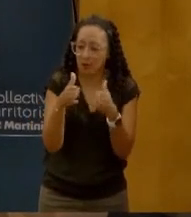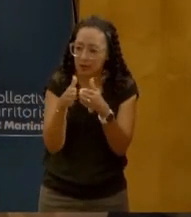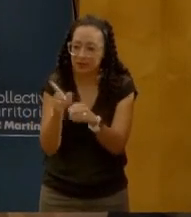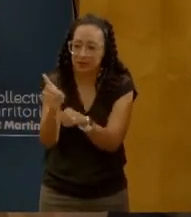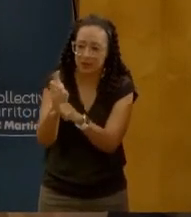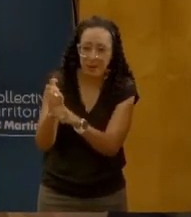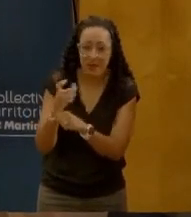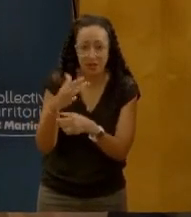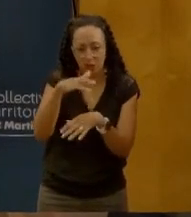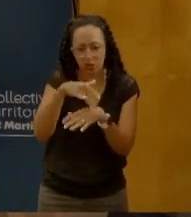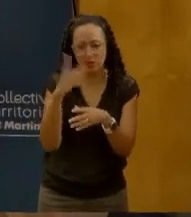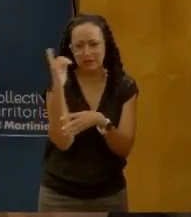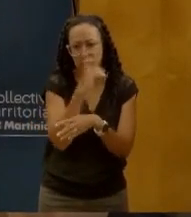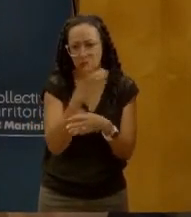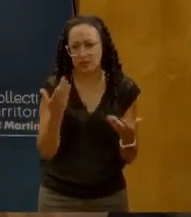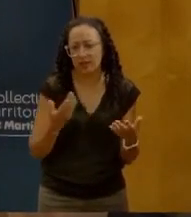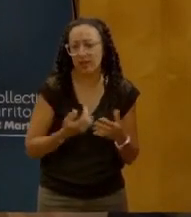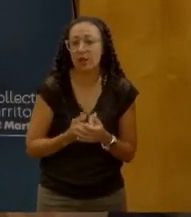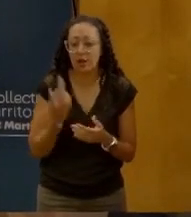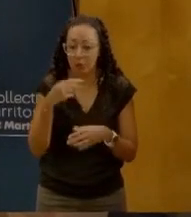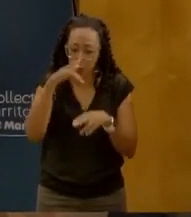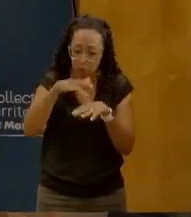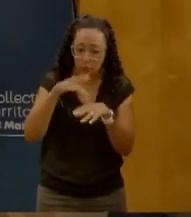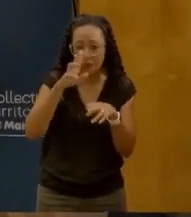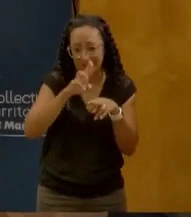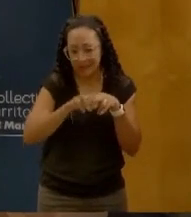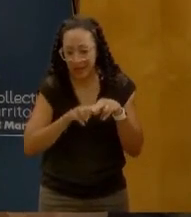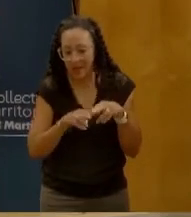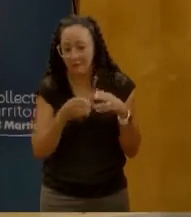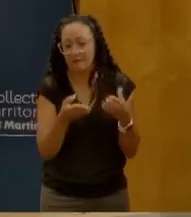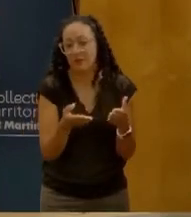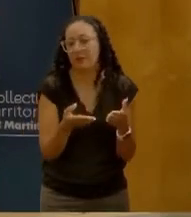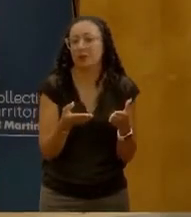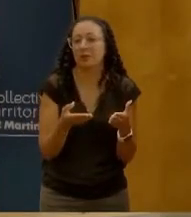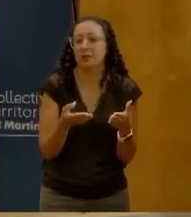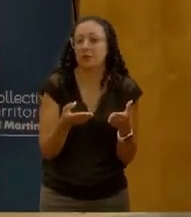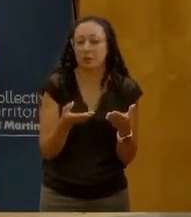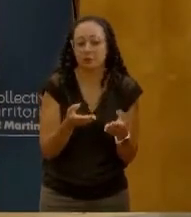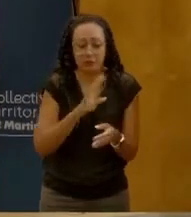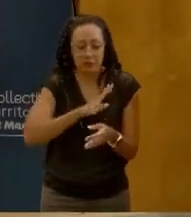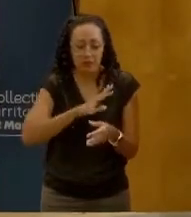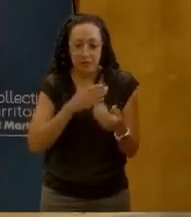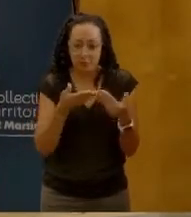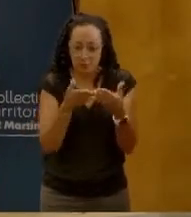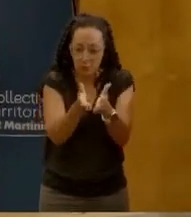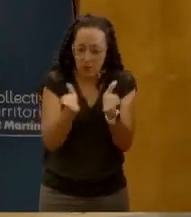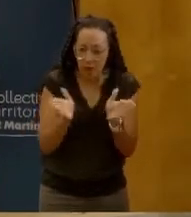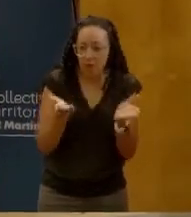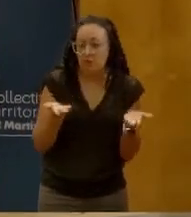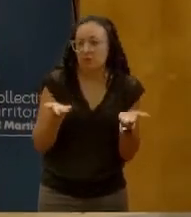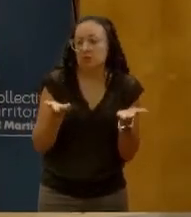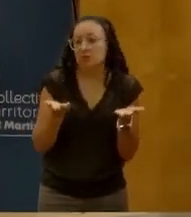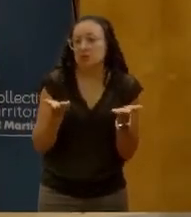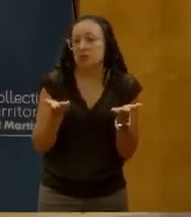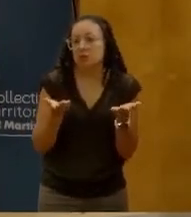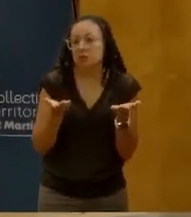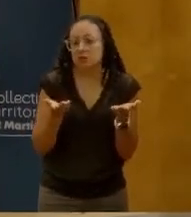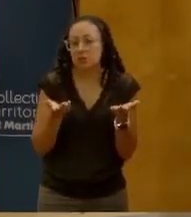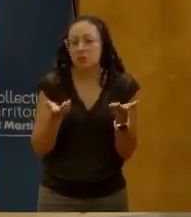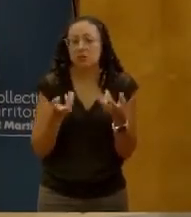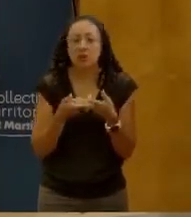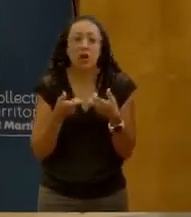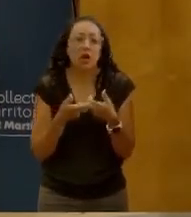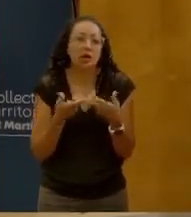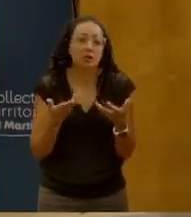déjà en difficulté pour faire des travaux de cette importance-là. Alors qu'on puisse élargir, qu'on puisse amplifier la période